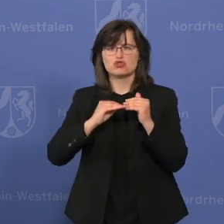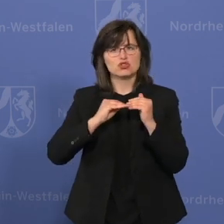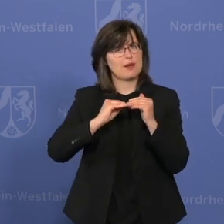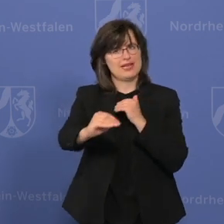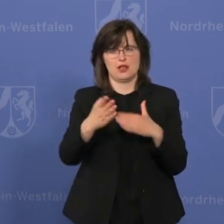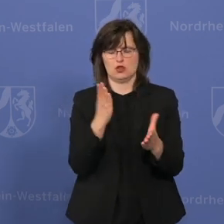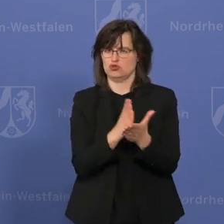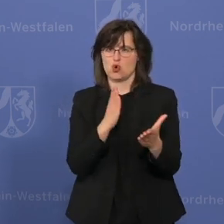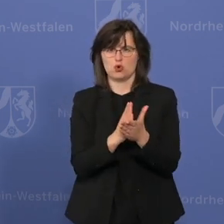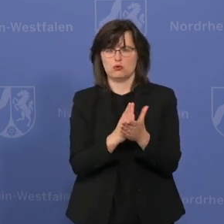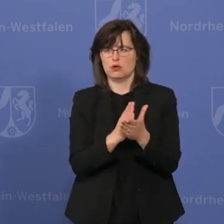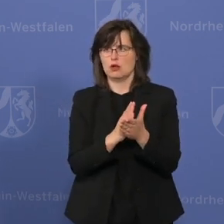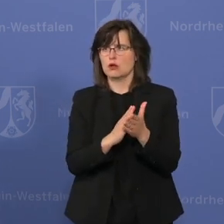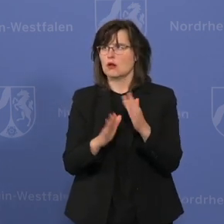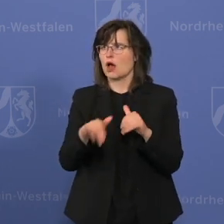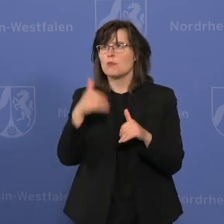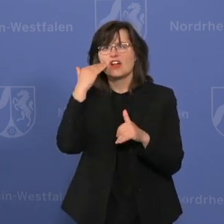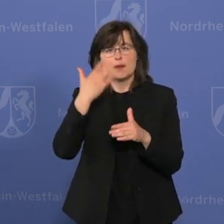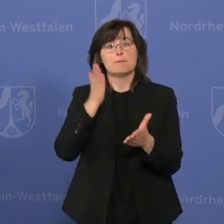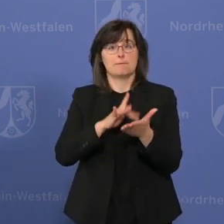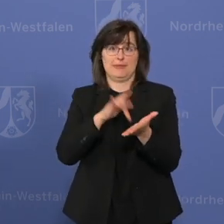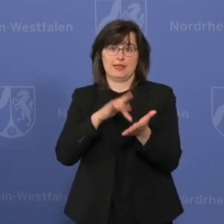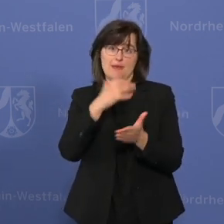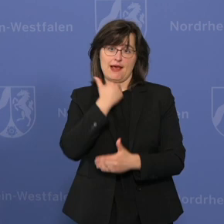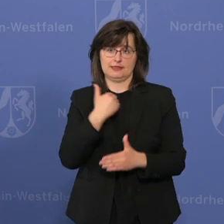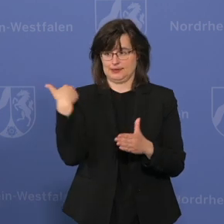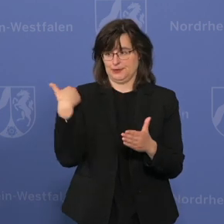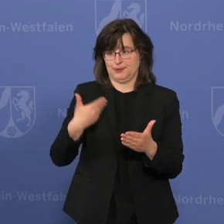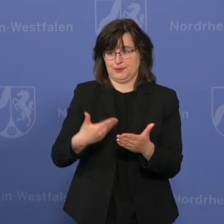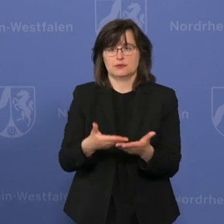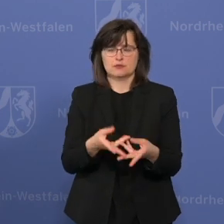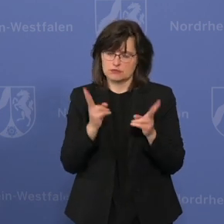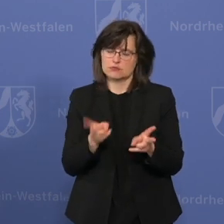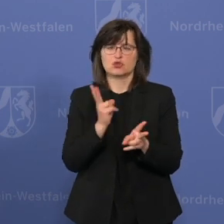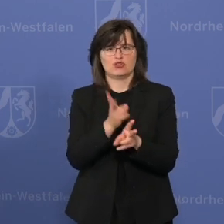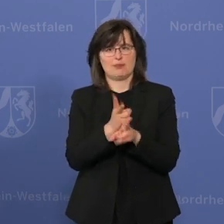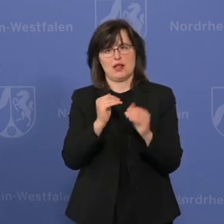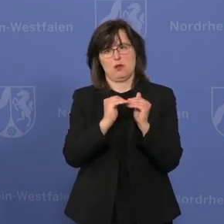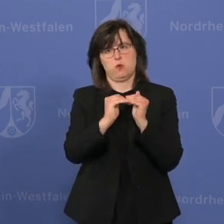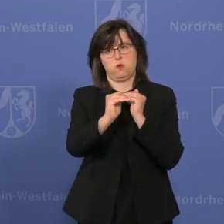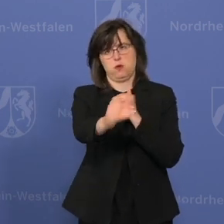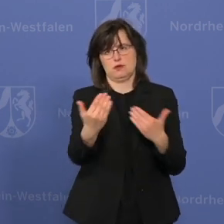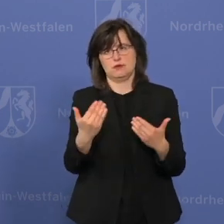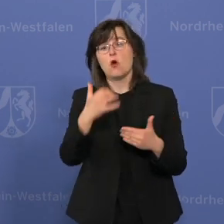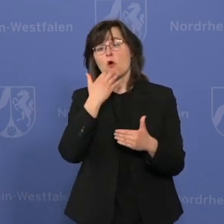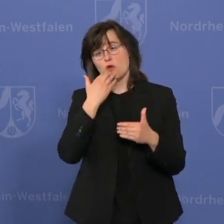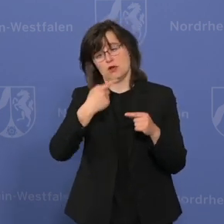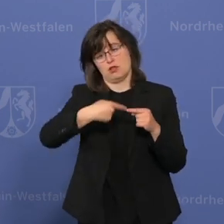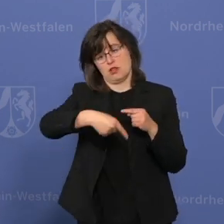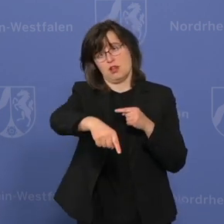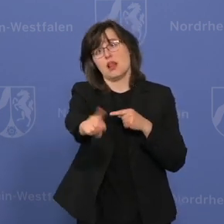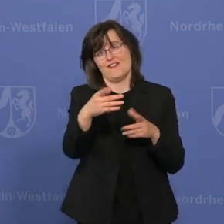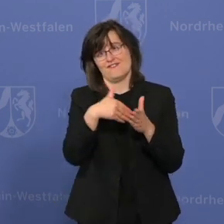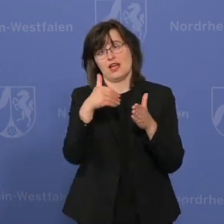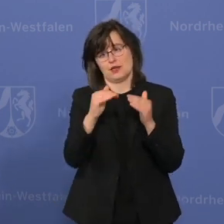haben seit Mitte März mit dieser Größe. Und ich hoffe, dass das auch in den nächsten Wochen so